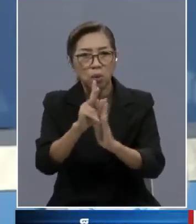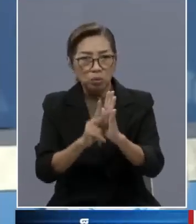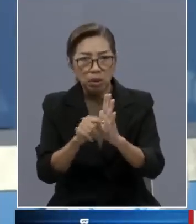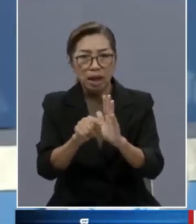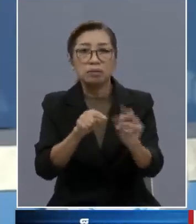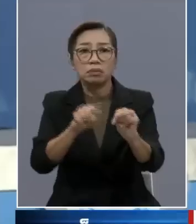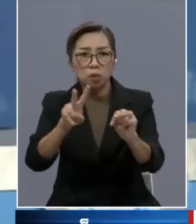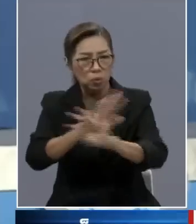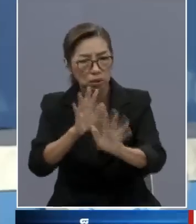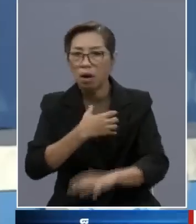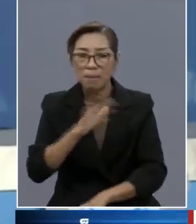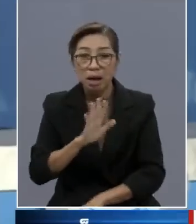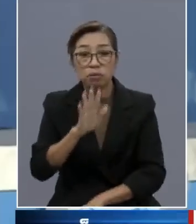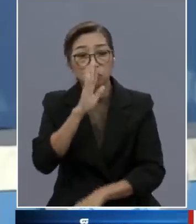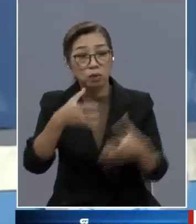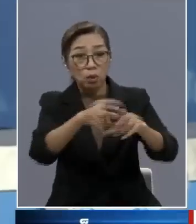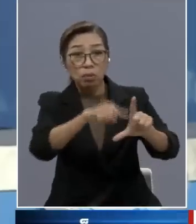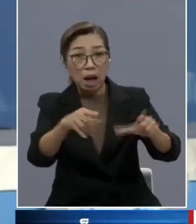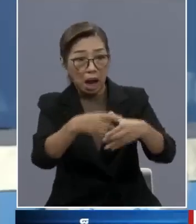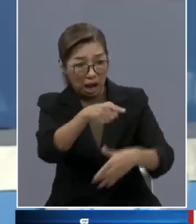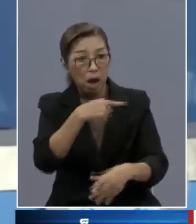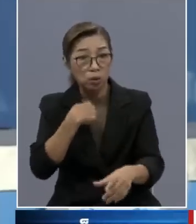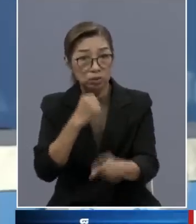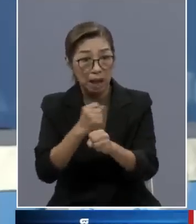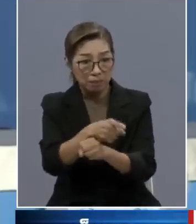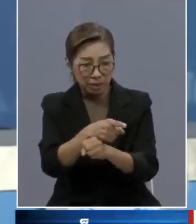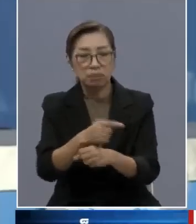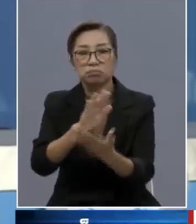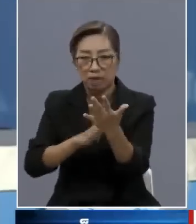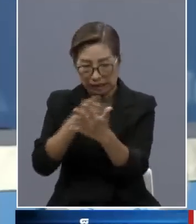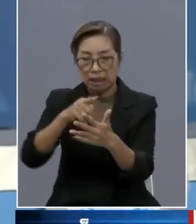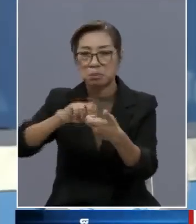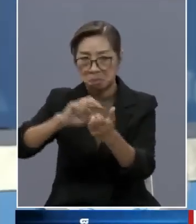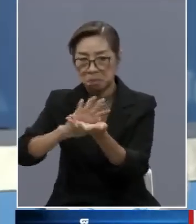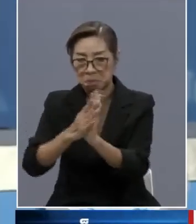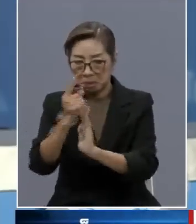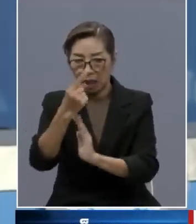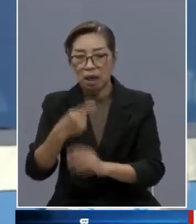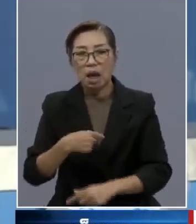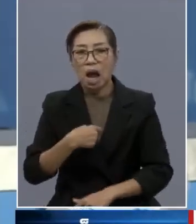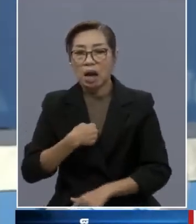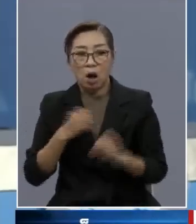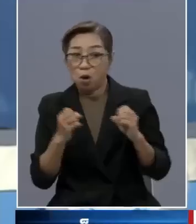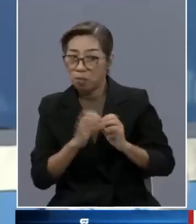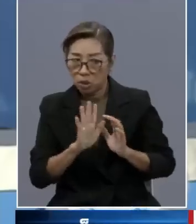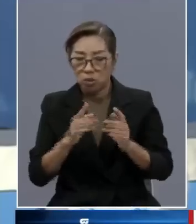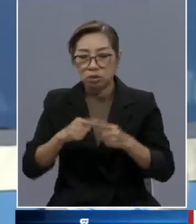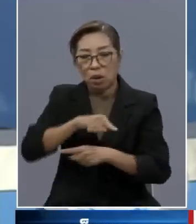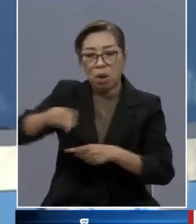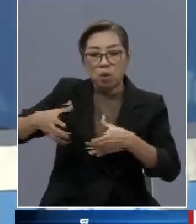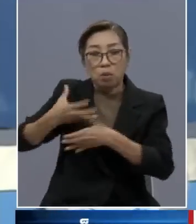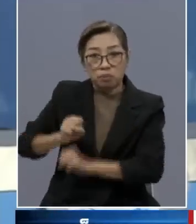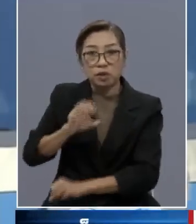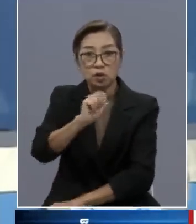กลจะทำเนี่ยนะครับจะทำให้ประเทศไม่เหมือนเดิมเราไม่ก้าวล่วงแต่ส.ส.ทั้ง24คนจากพรร